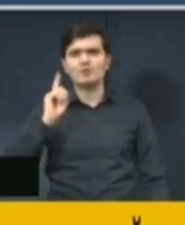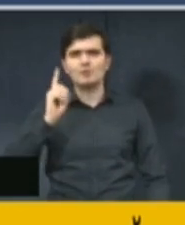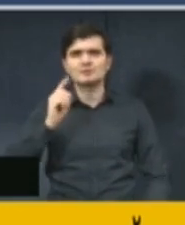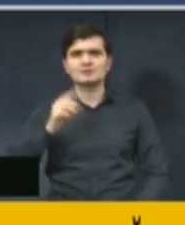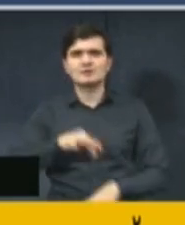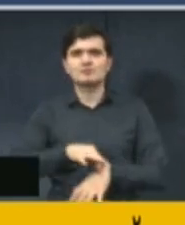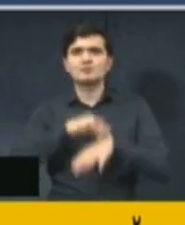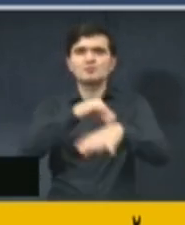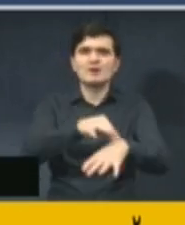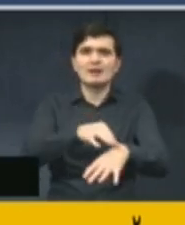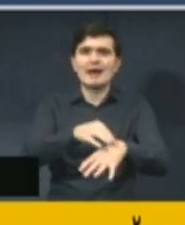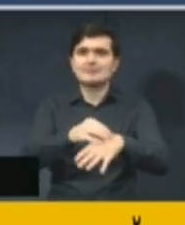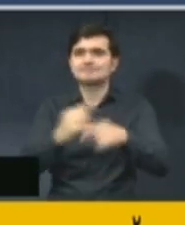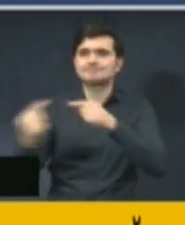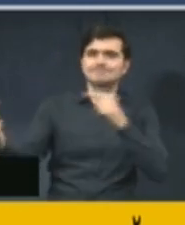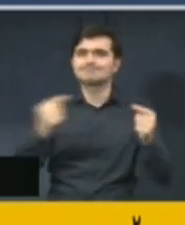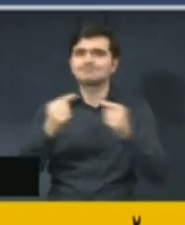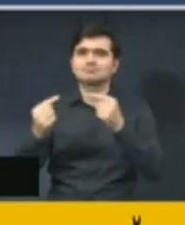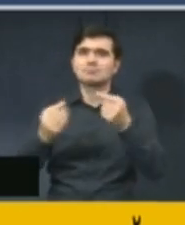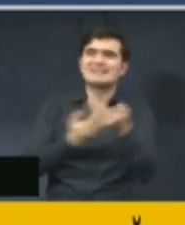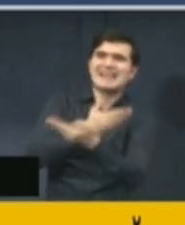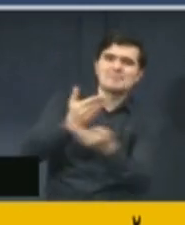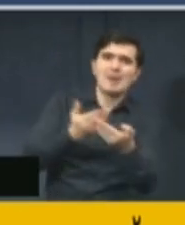duce la dezbateri în spațiu public.